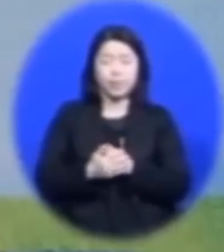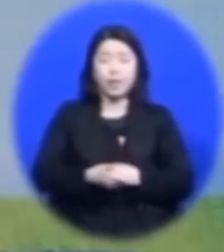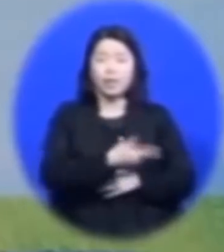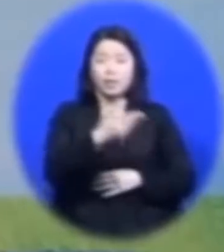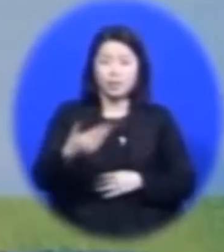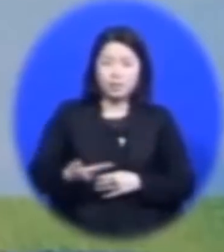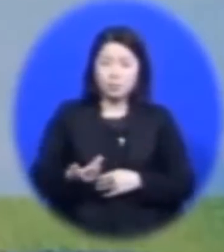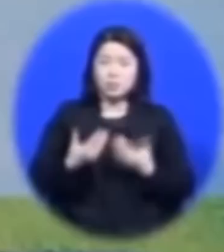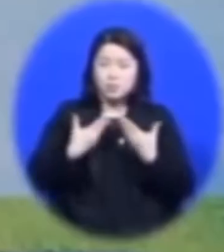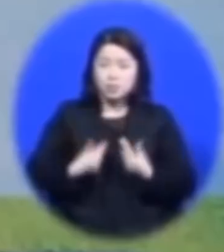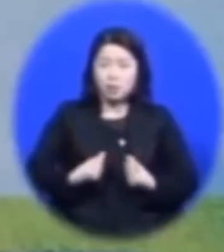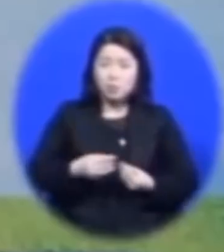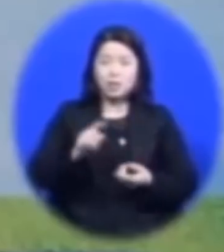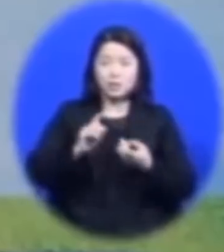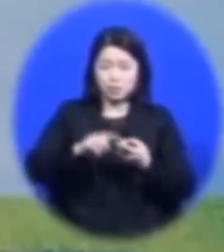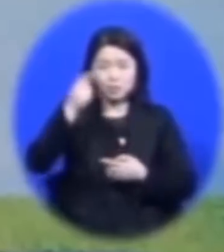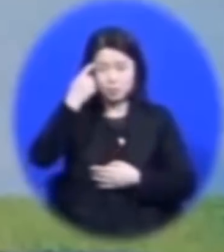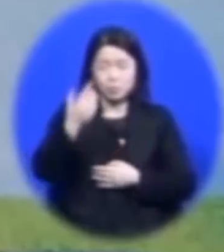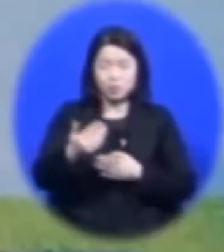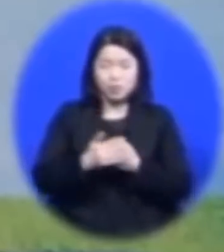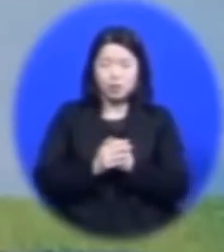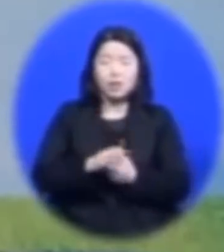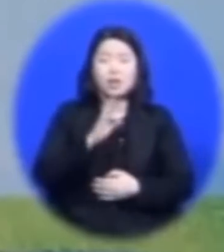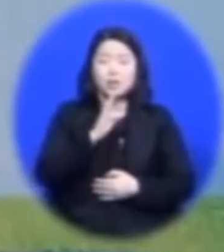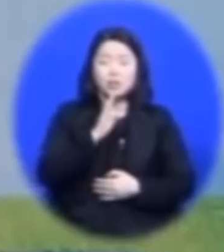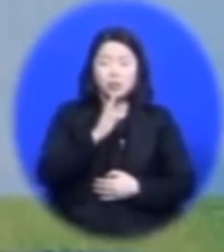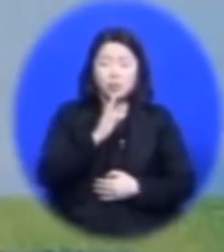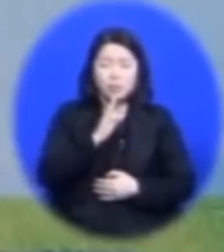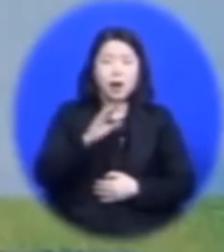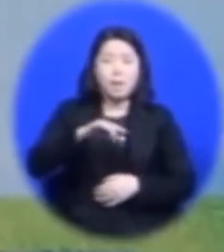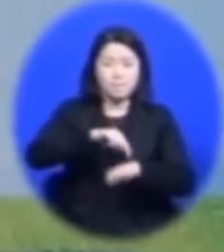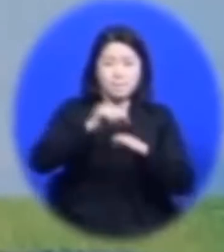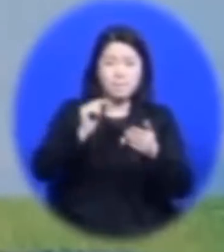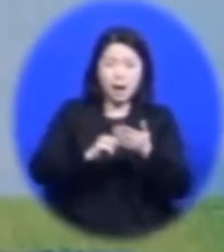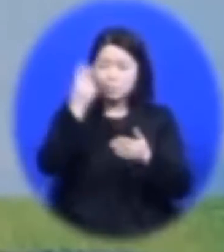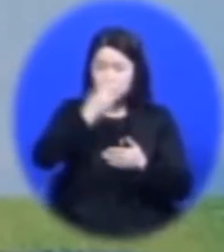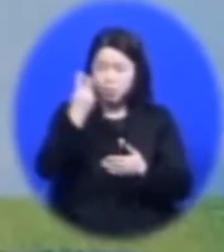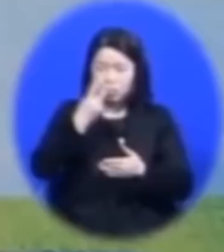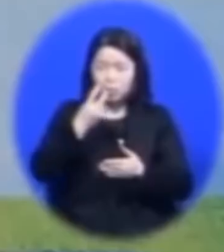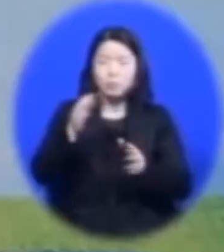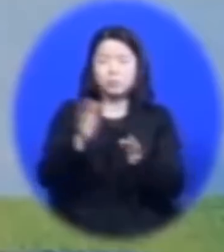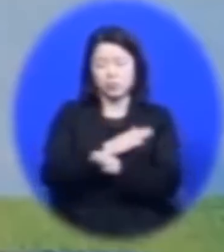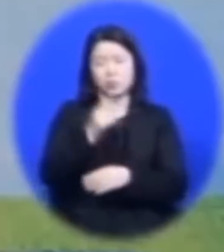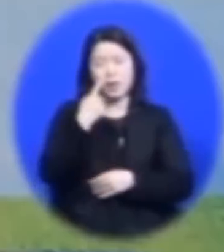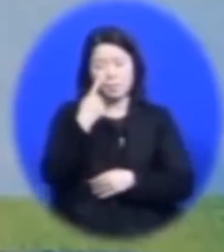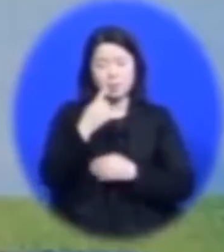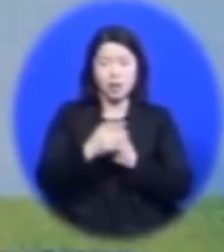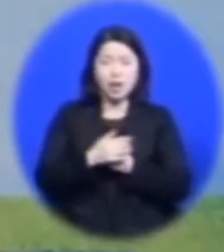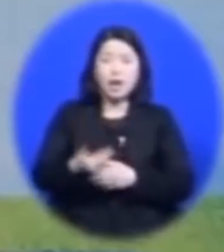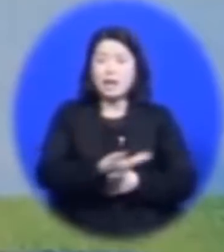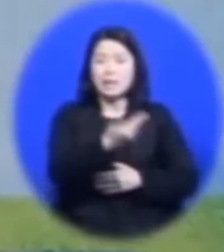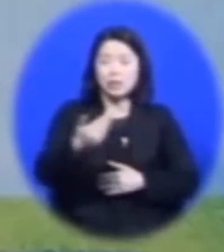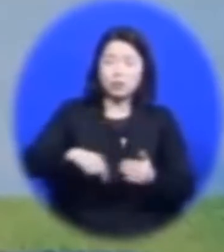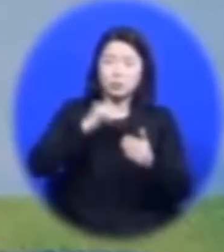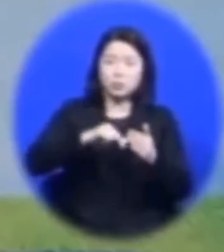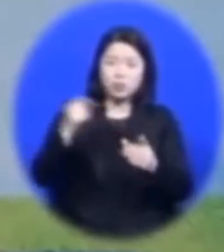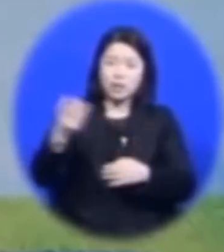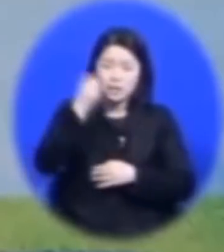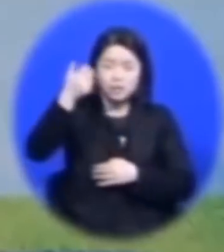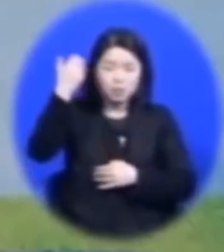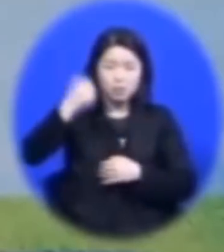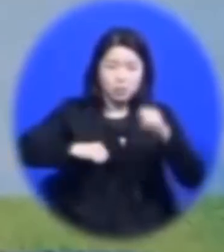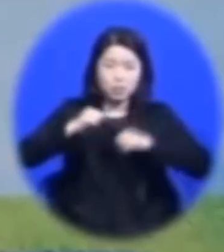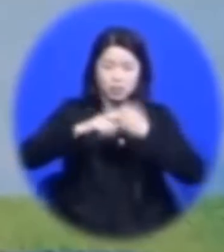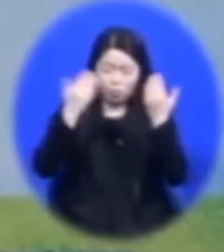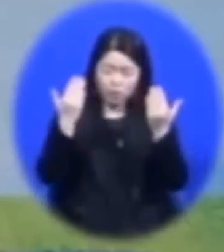여러분 절망 스럽습니다 까 그럼 먼저 마음 정 봄부터 해 보셔야 되요 여러분 속에 성령의 역사가 완전히 사라져